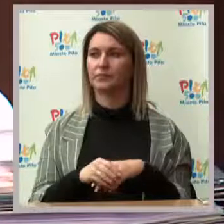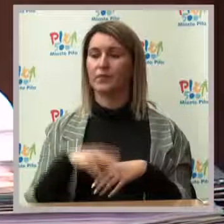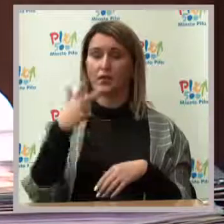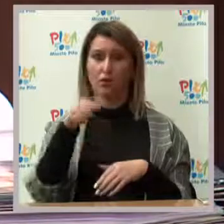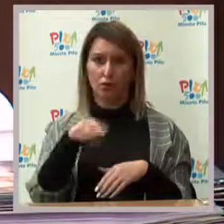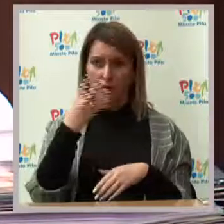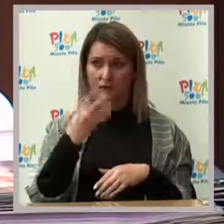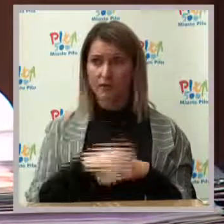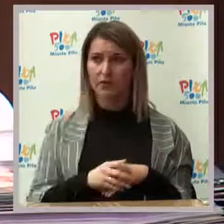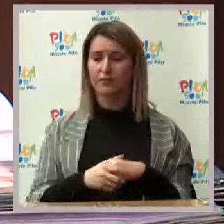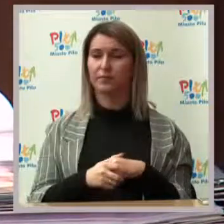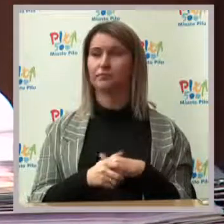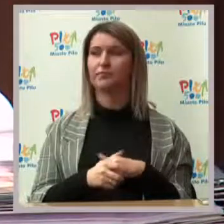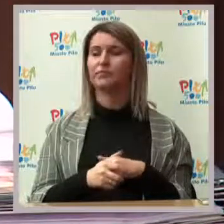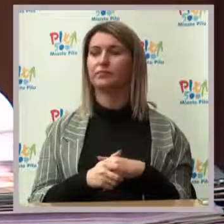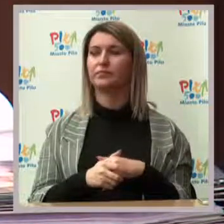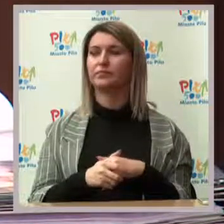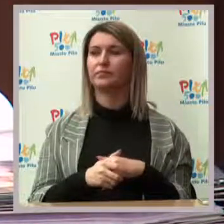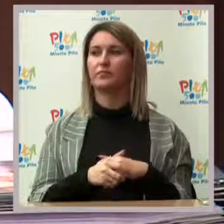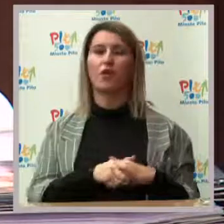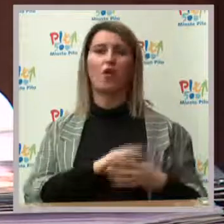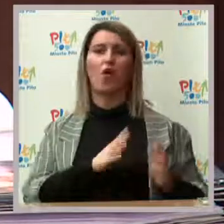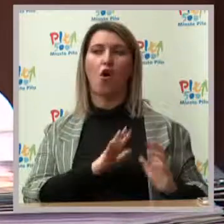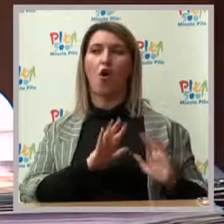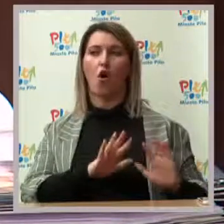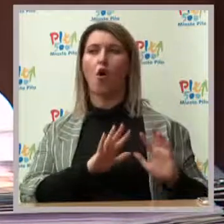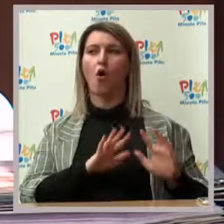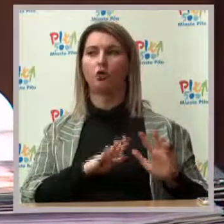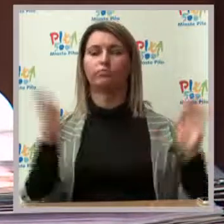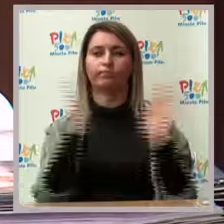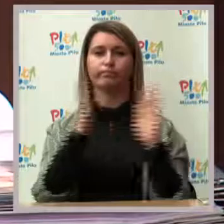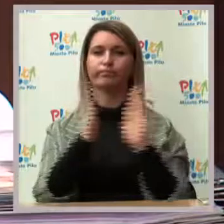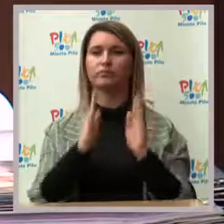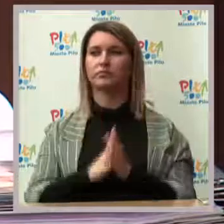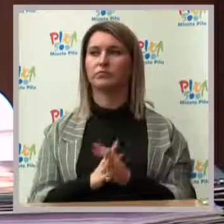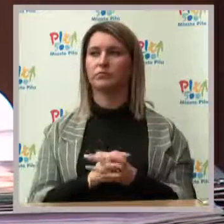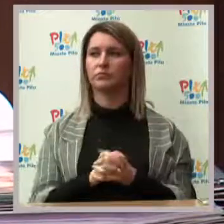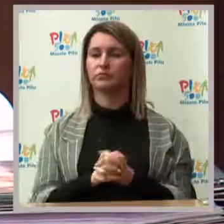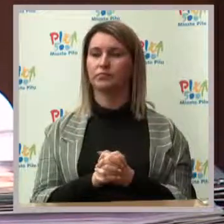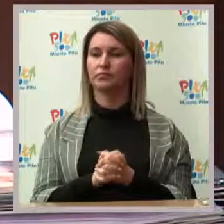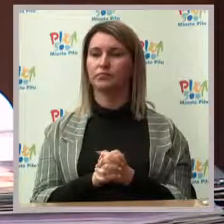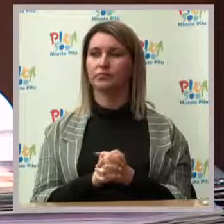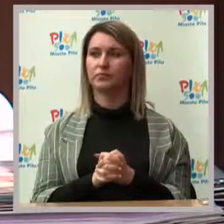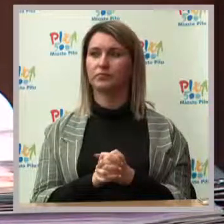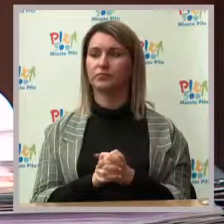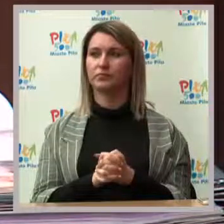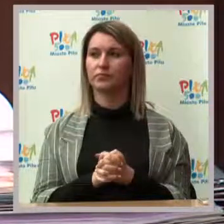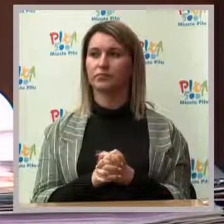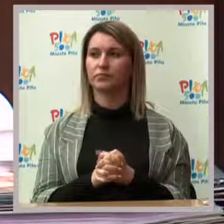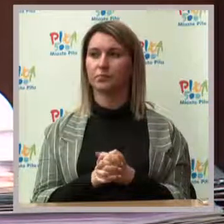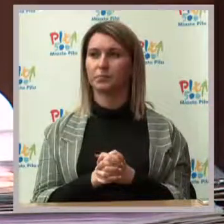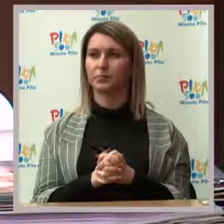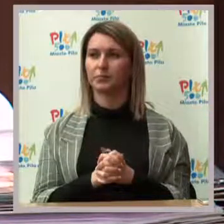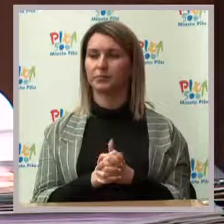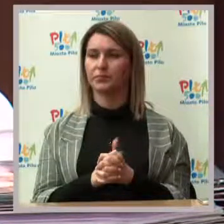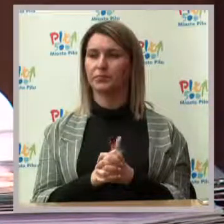3.4 Ochrona atmosfery 3.4 Gepard 2 Transport niskoemisyjny, druk numer